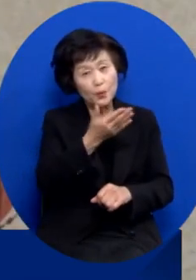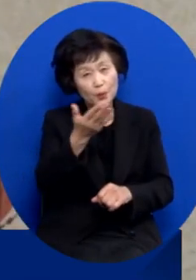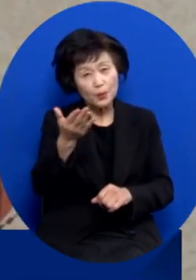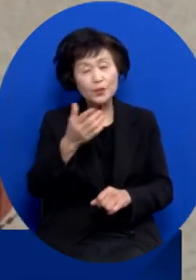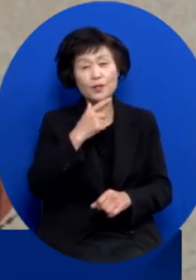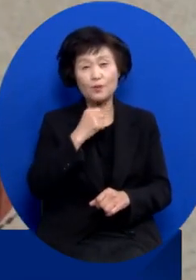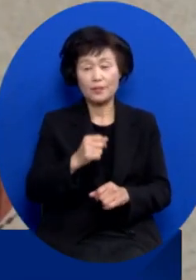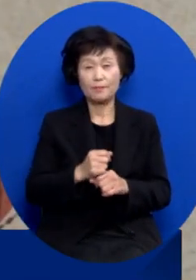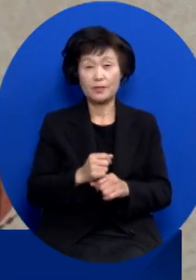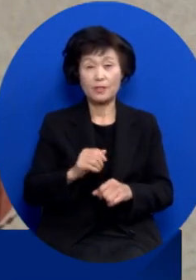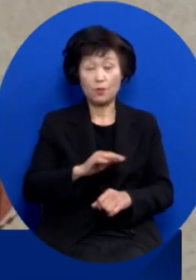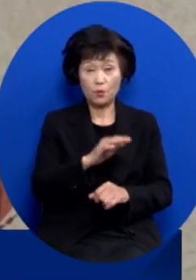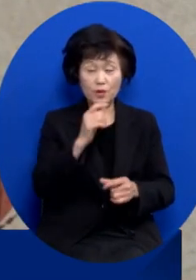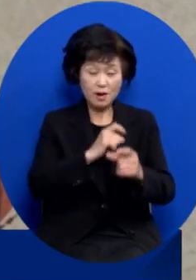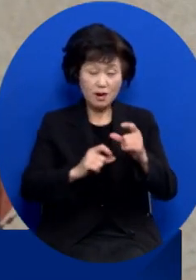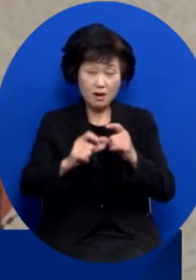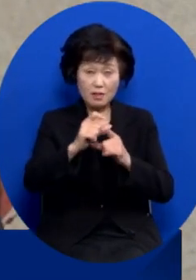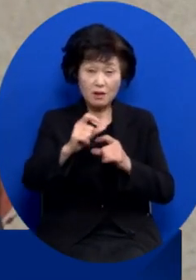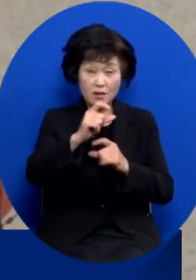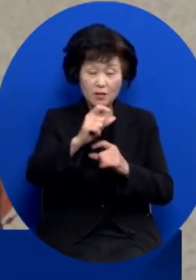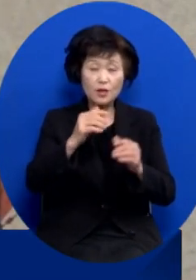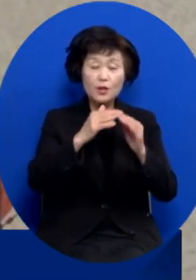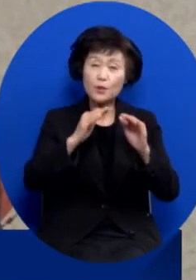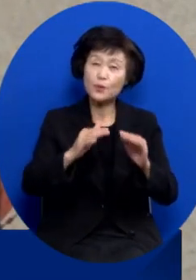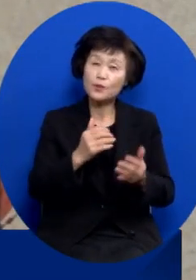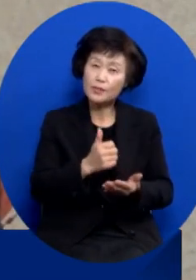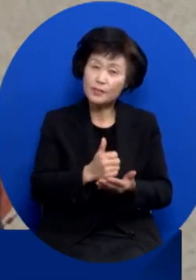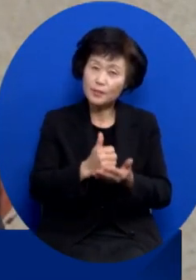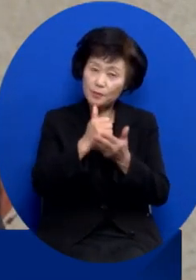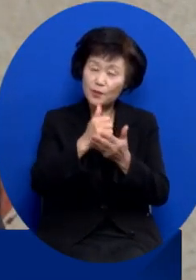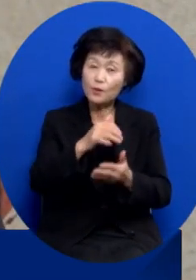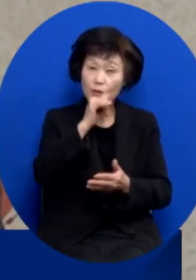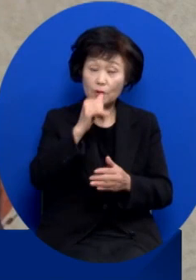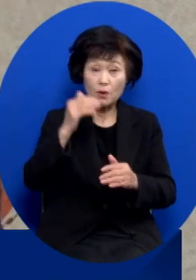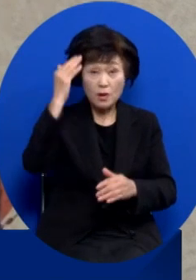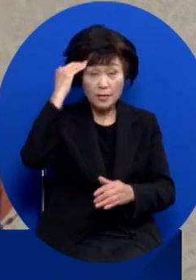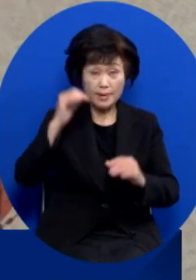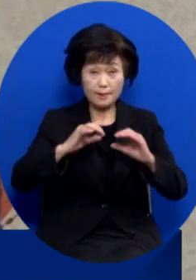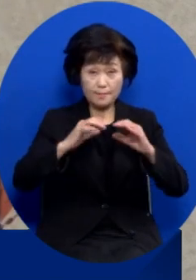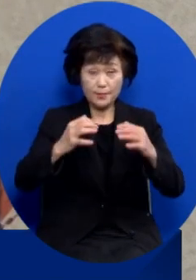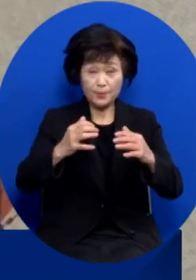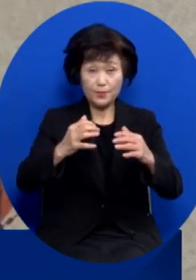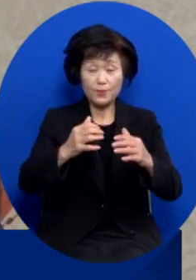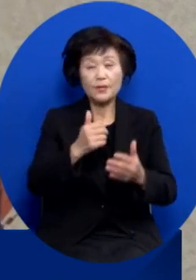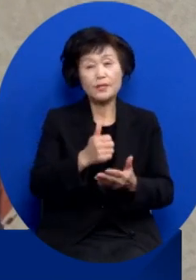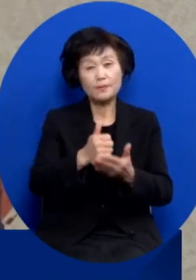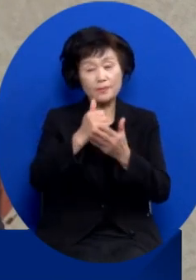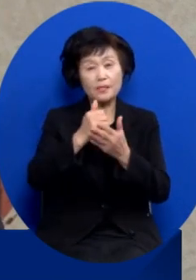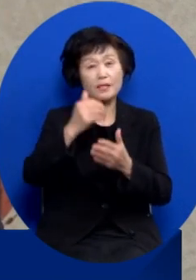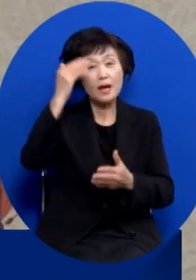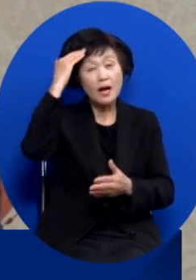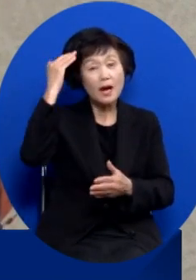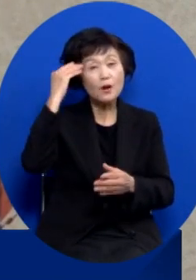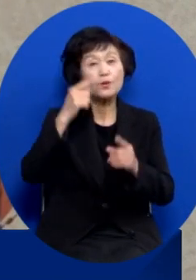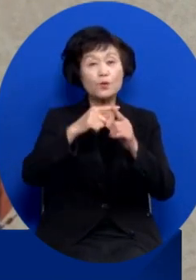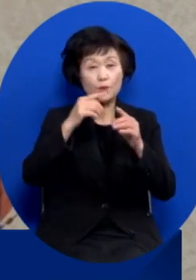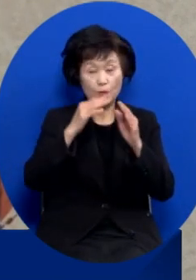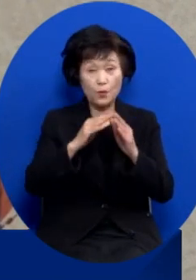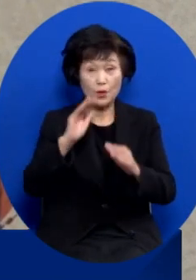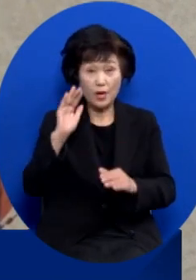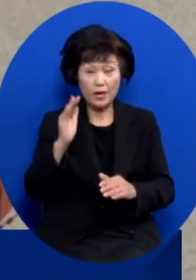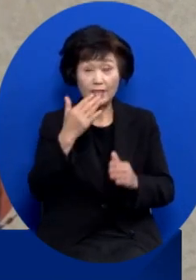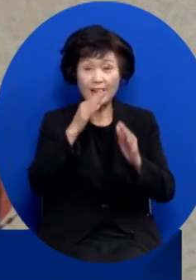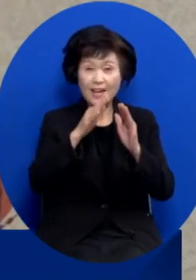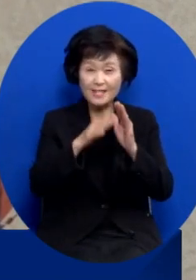우리가 지역을 더 섬기고 또 지역의 대한민국이라는 나라를 섬기는 그런 한국교회가 될 때 또 그 이미지도